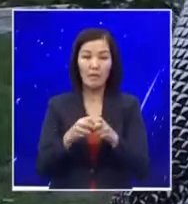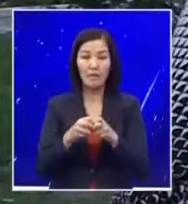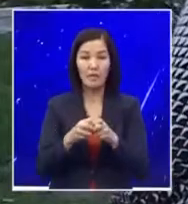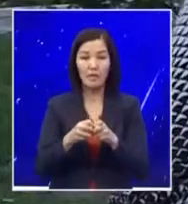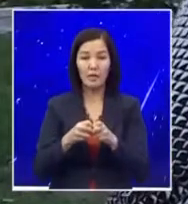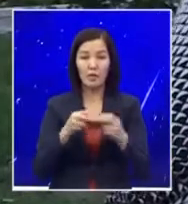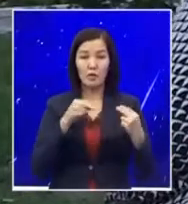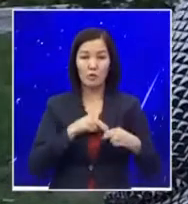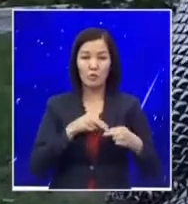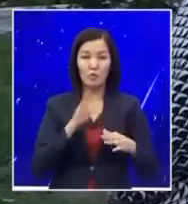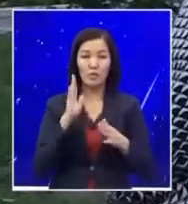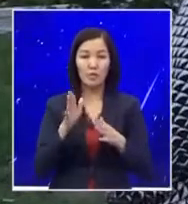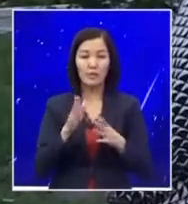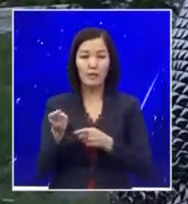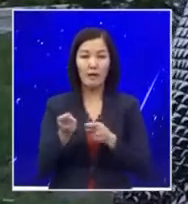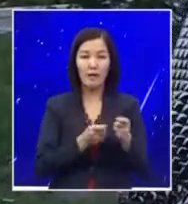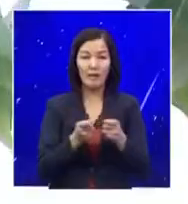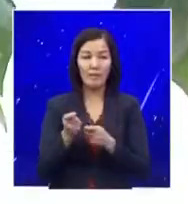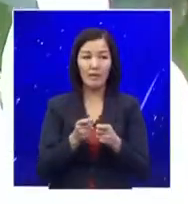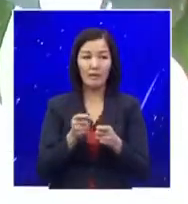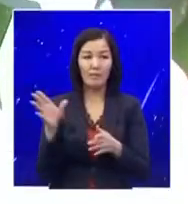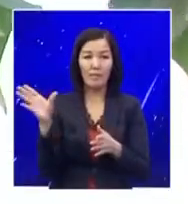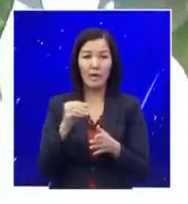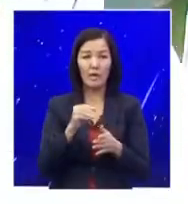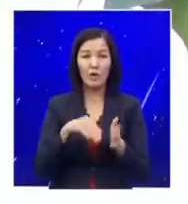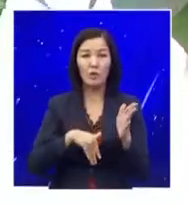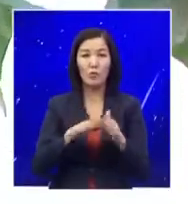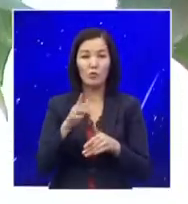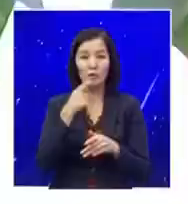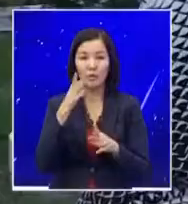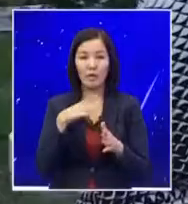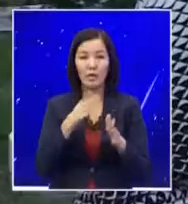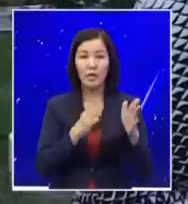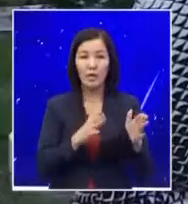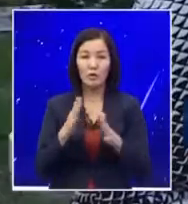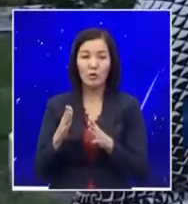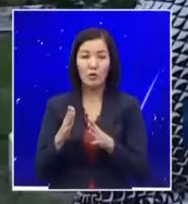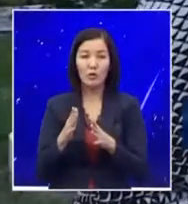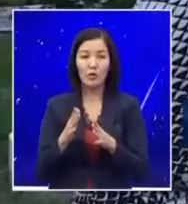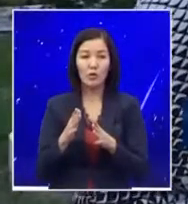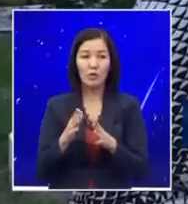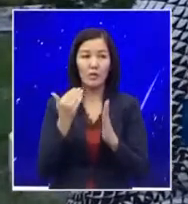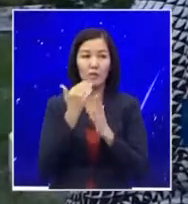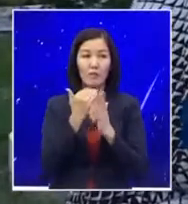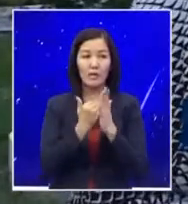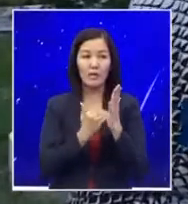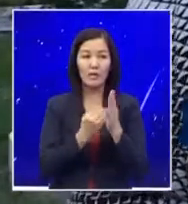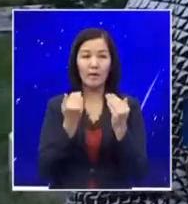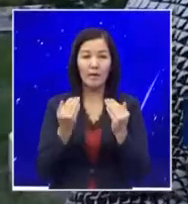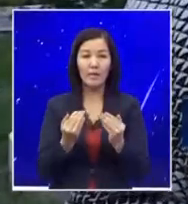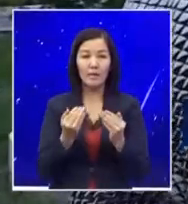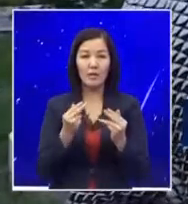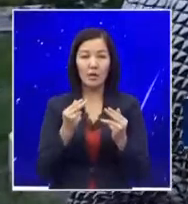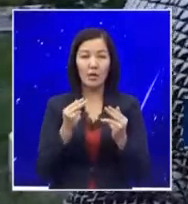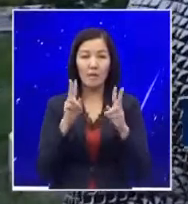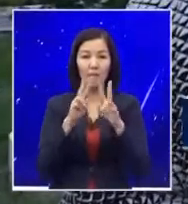Солармен жұмыс істейді. Акимат айтпайды, барығы жақсы деп. Жүйелі алып, мына жерде программа ретінде қазір істеп жатыр, монитор